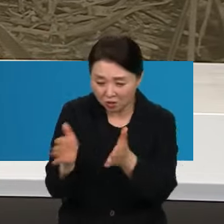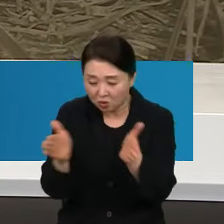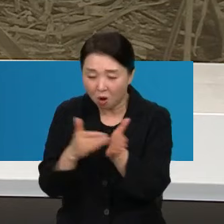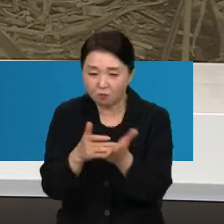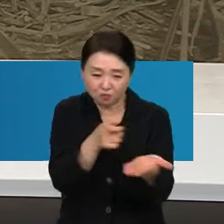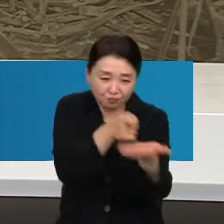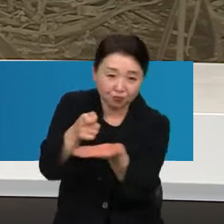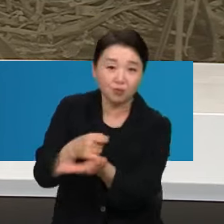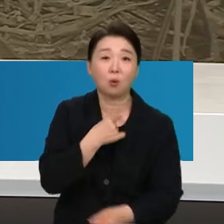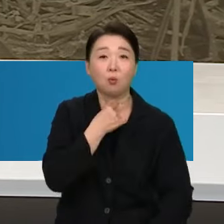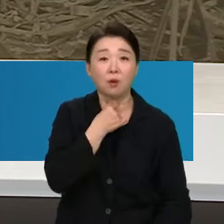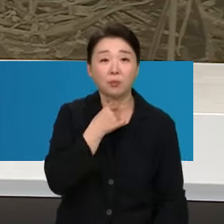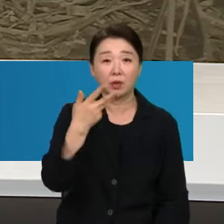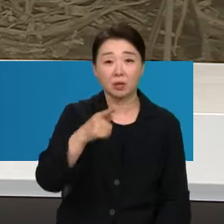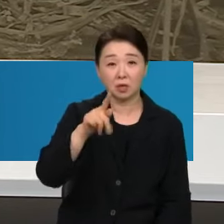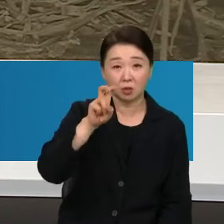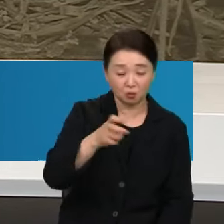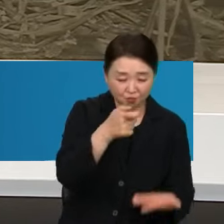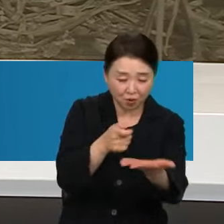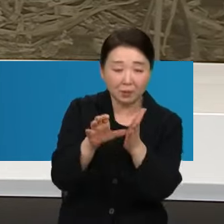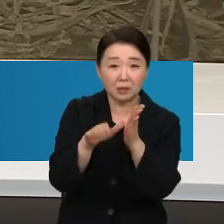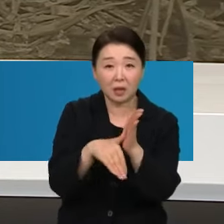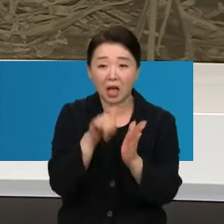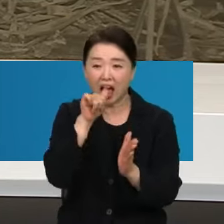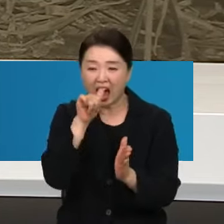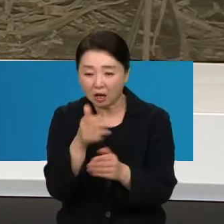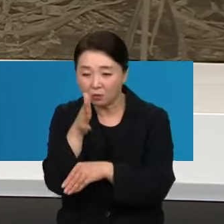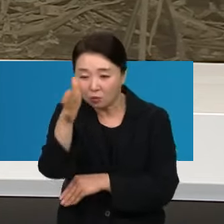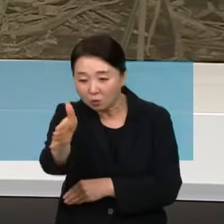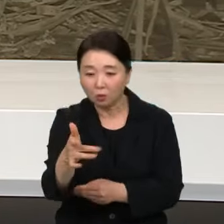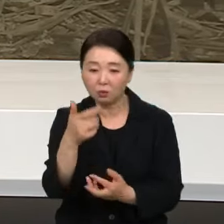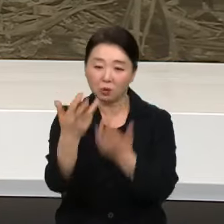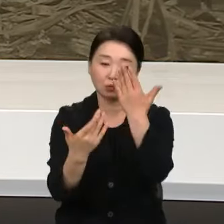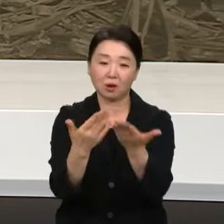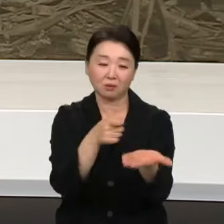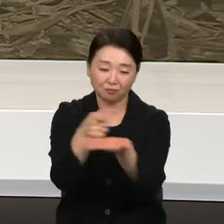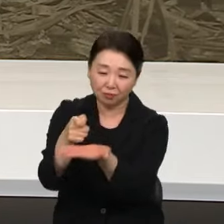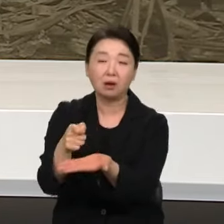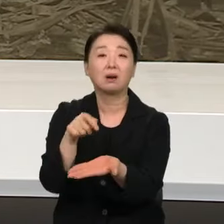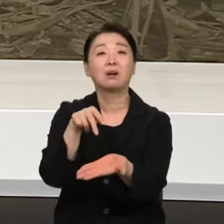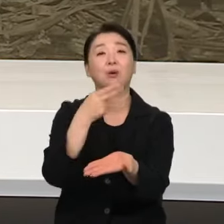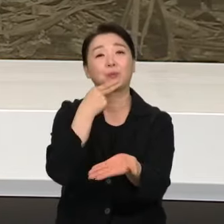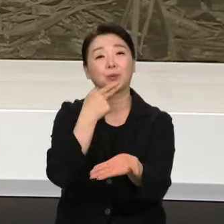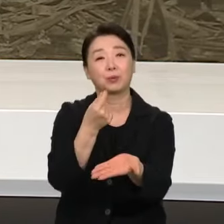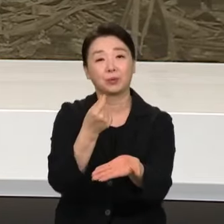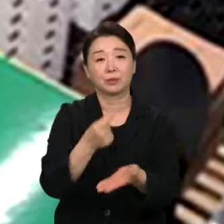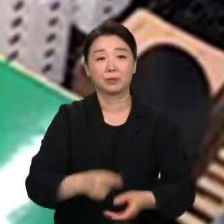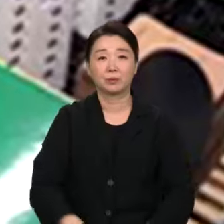했지만 리튬 화재에 쓰는 금속 화재용 소화기는 거기 없었습니다. 정영재 기자입니다.